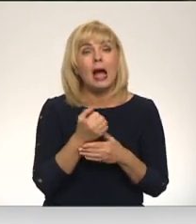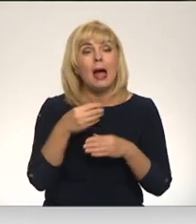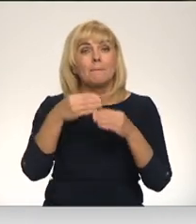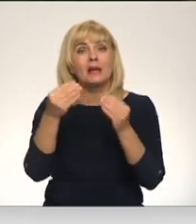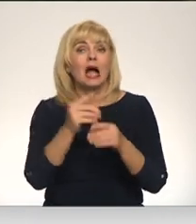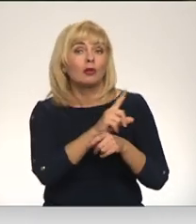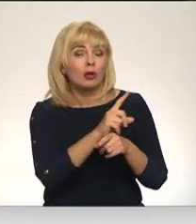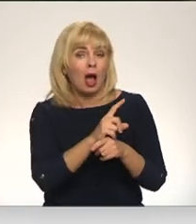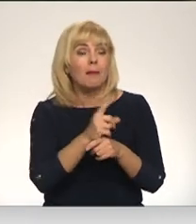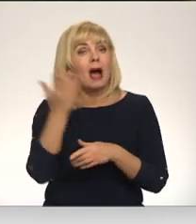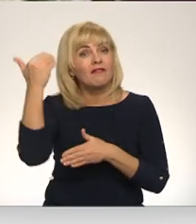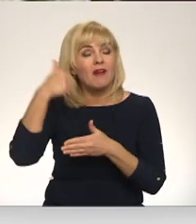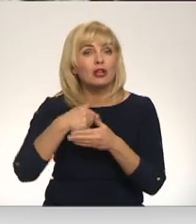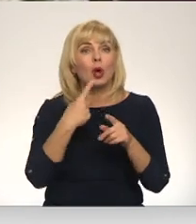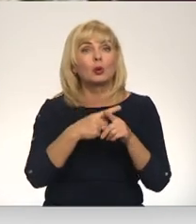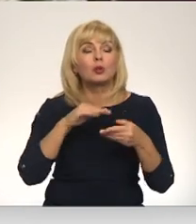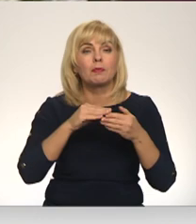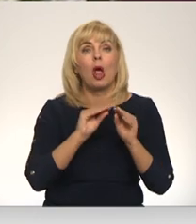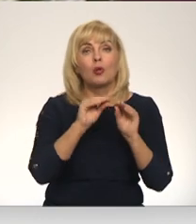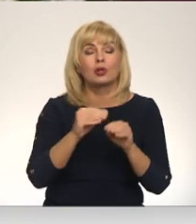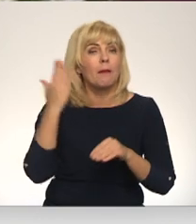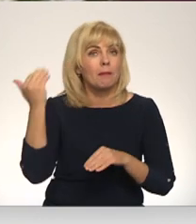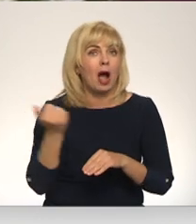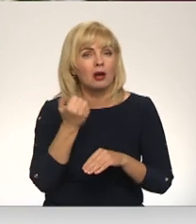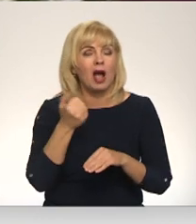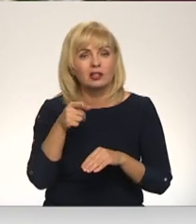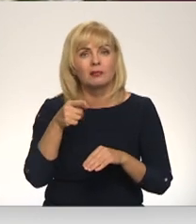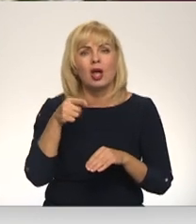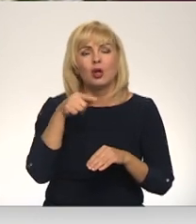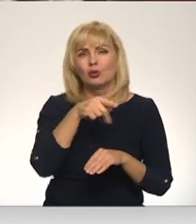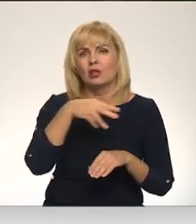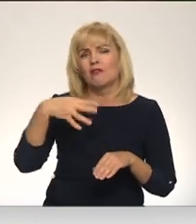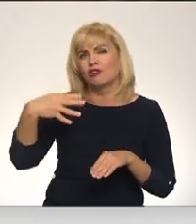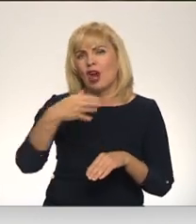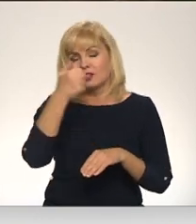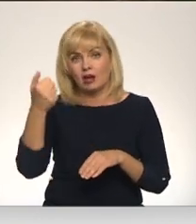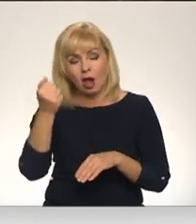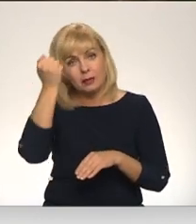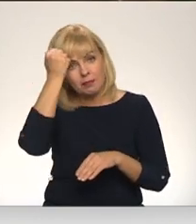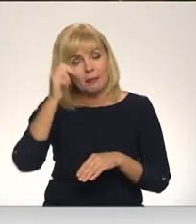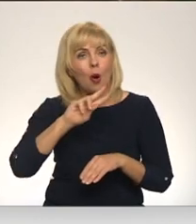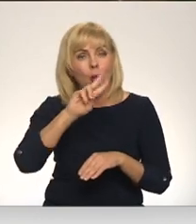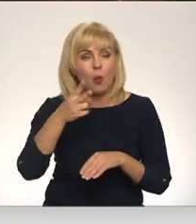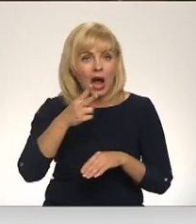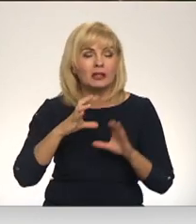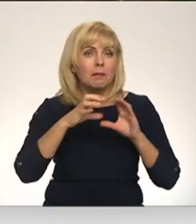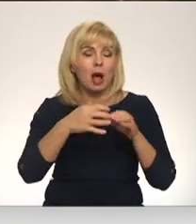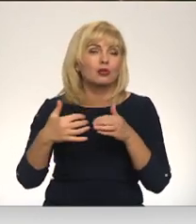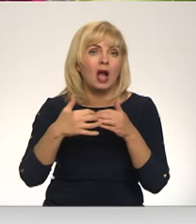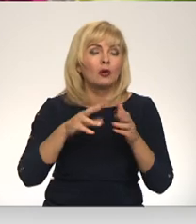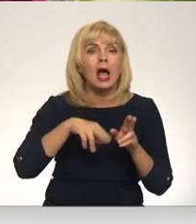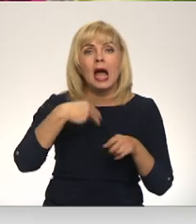Lielgabals vēsturiskajā Krustpils parkā tika uzstādīts pagājušā gadsimta 40. Gados, pieminot otrā pasaules karā